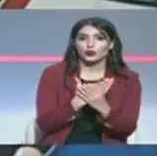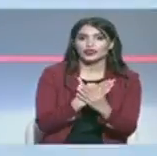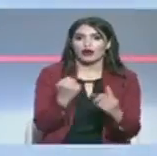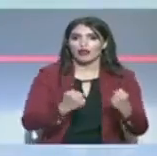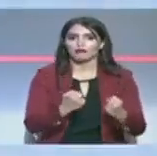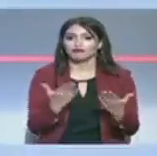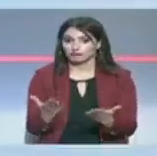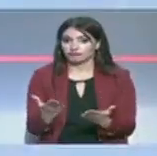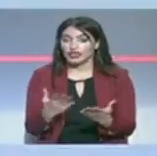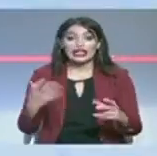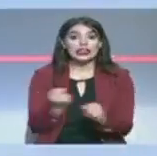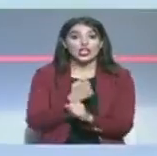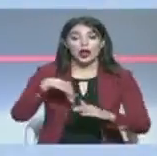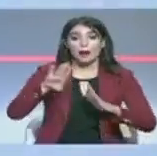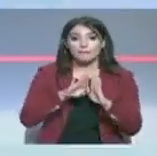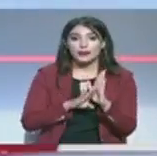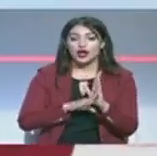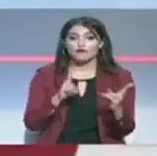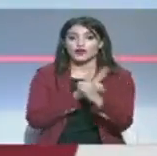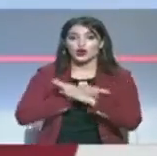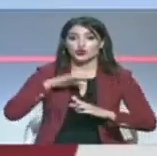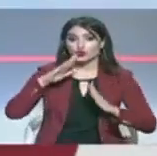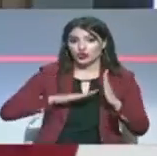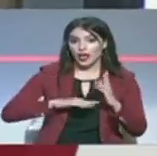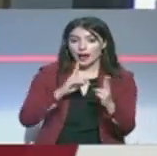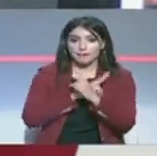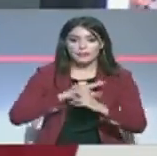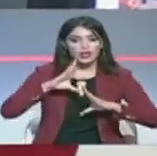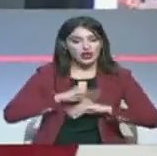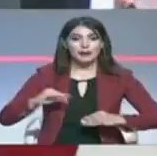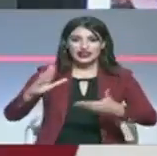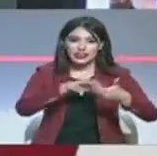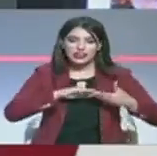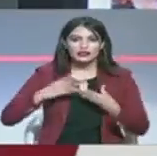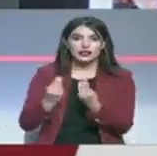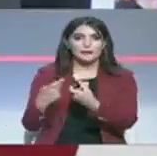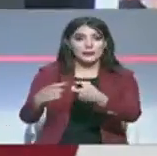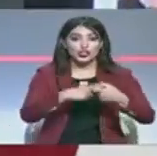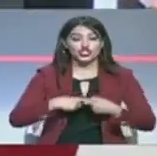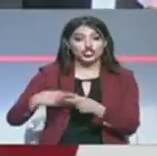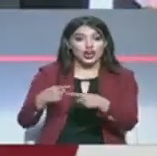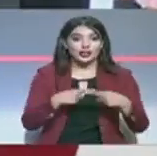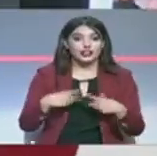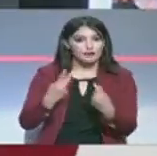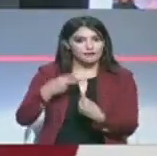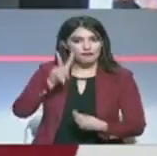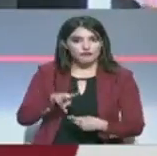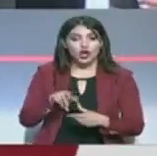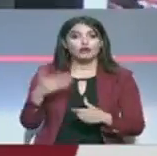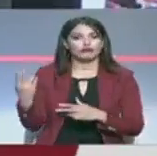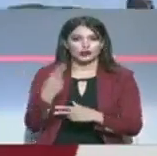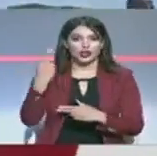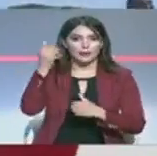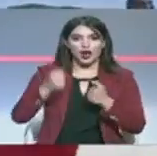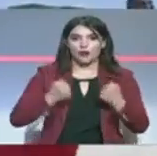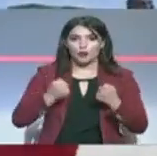هذا. نجاح برنامج العطلة الآمنة كان ثمرة تنسيق محكم وشراكة فاعلة انتهجها المرصد الوطني